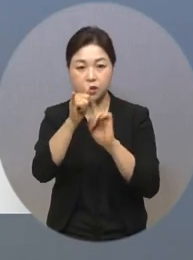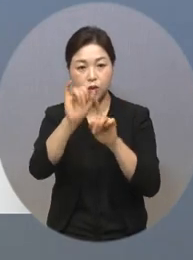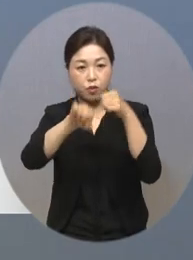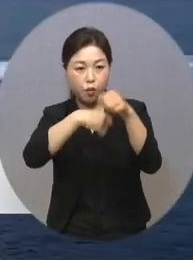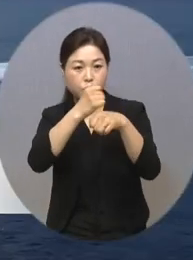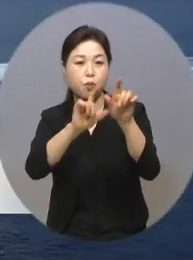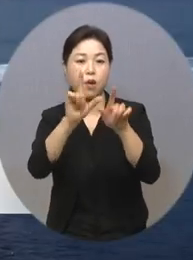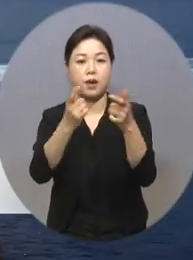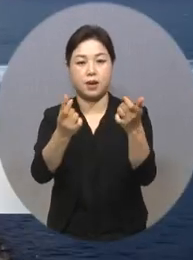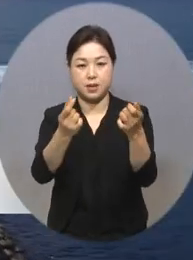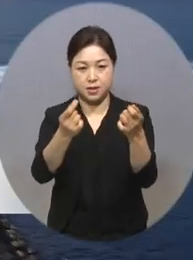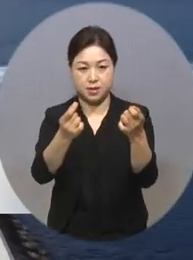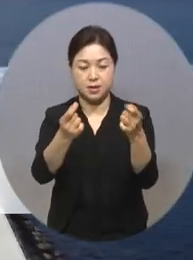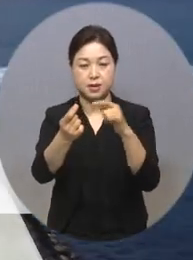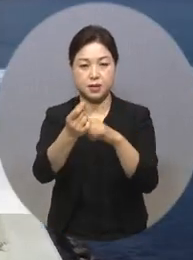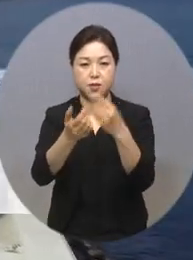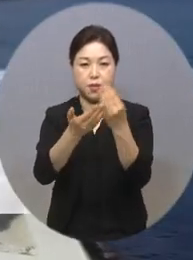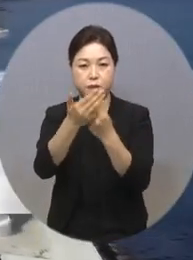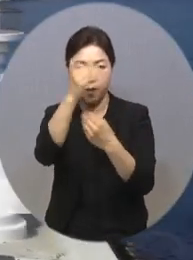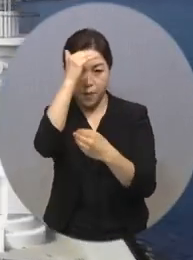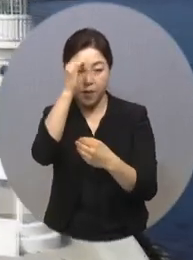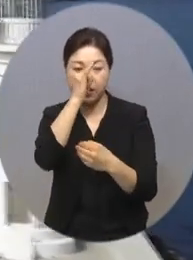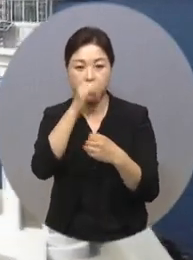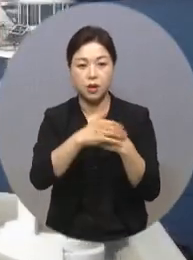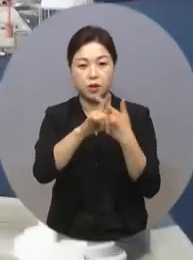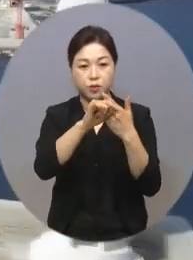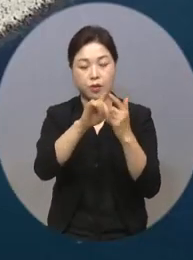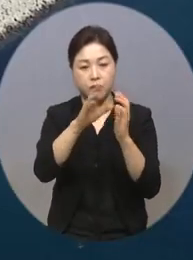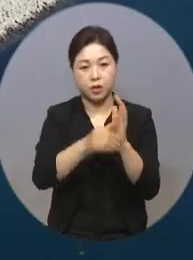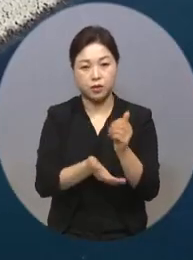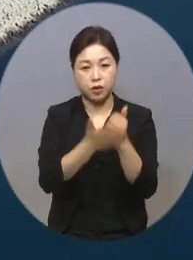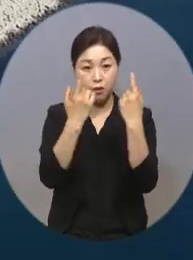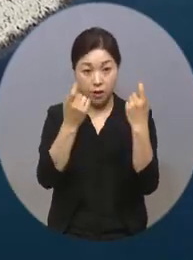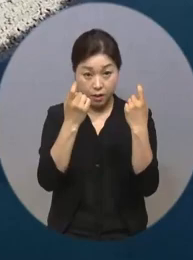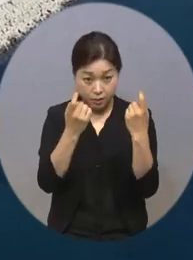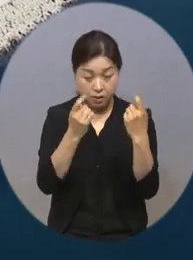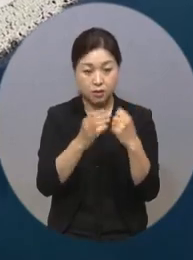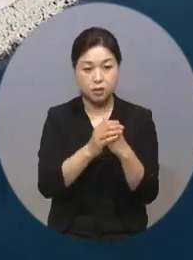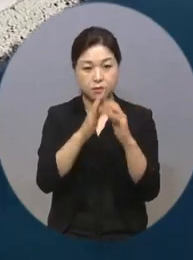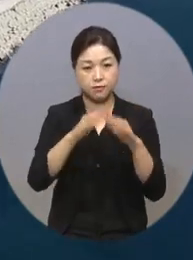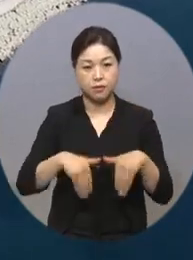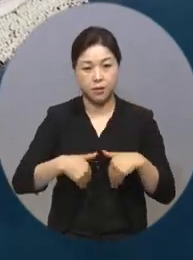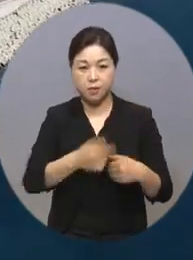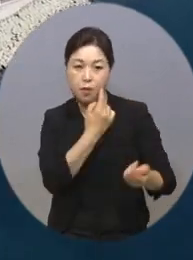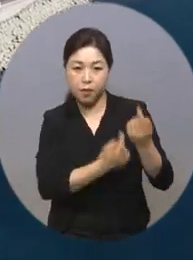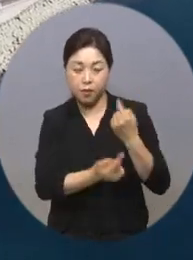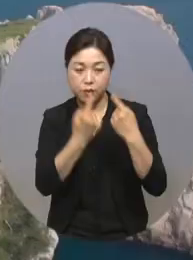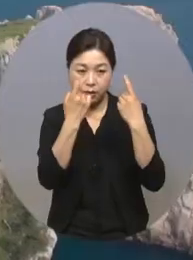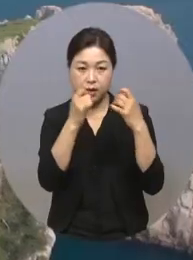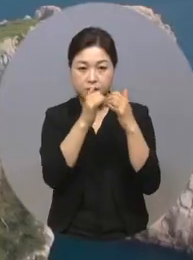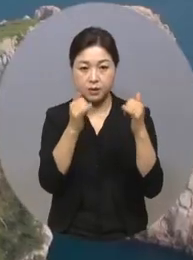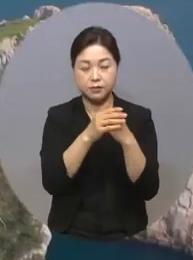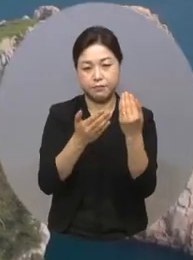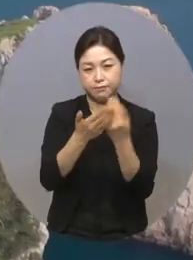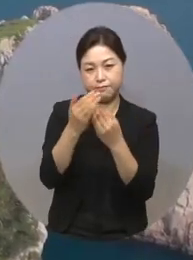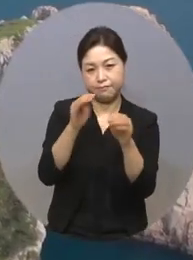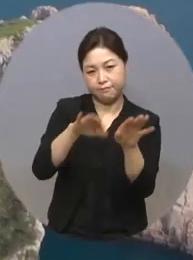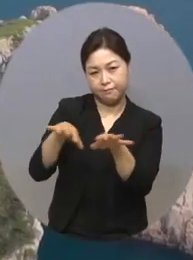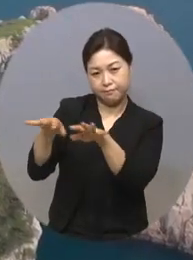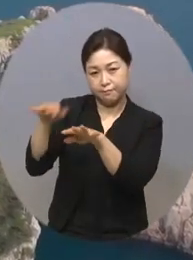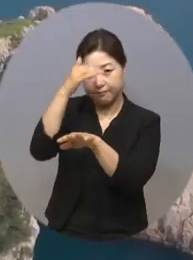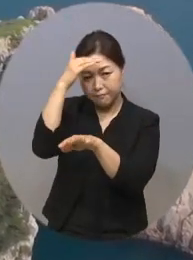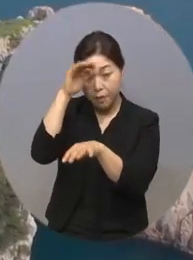인기입니다. 6월에 추천 관광지를 통해 전남을 찾는 관광객들이 다도해의 멋진 풍광을